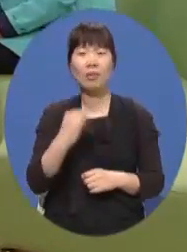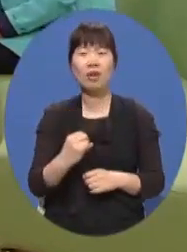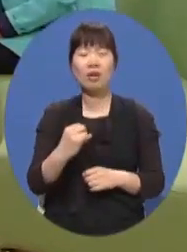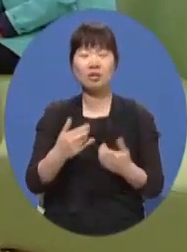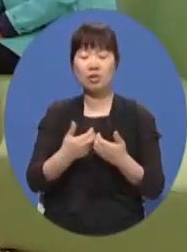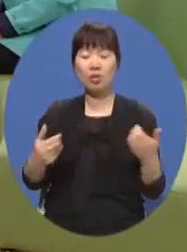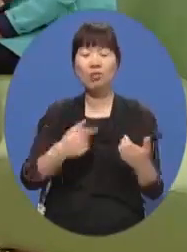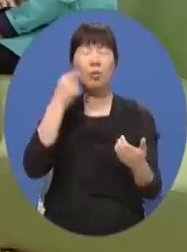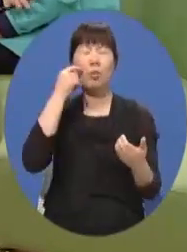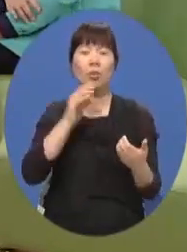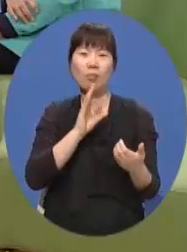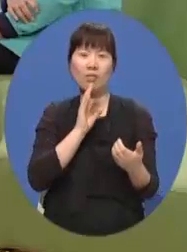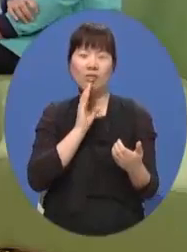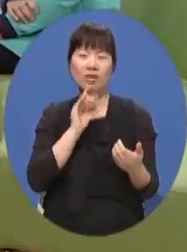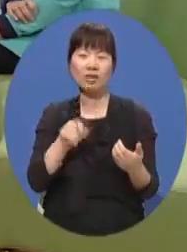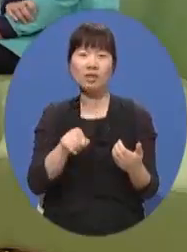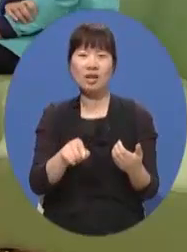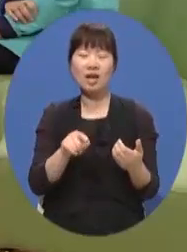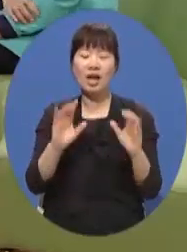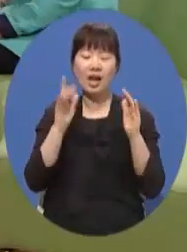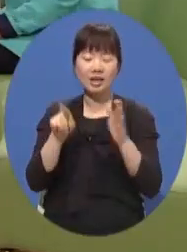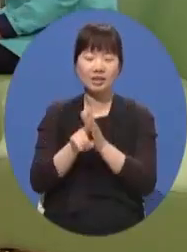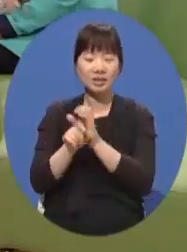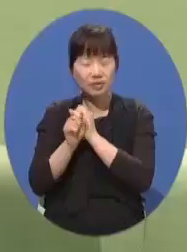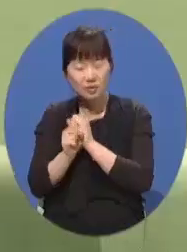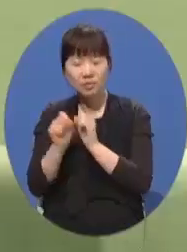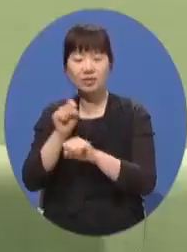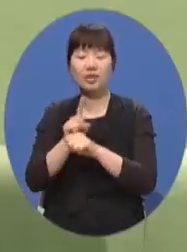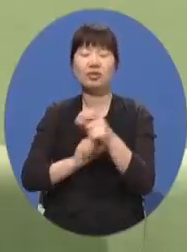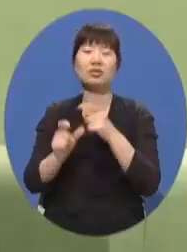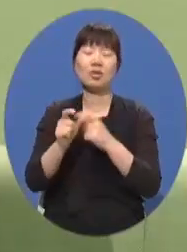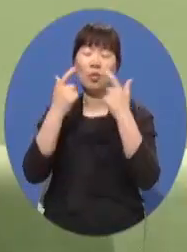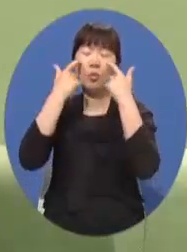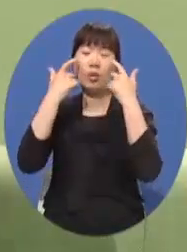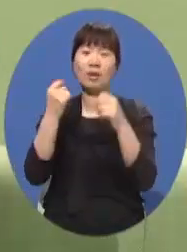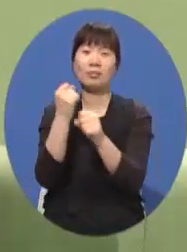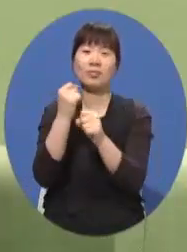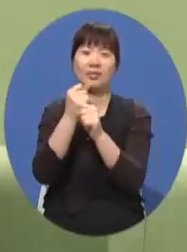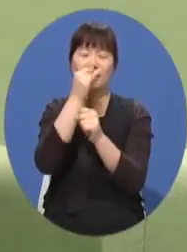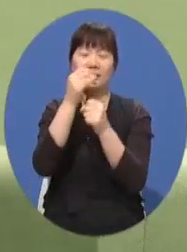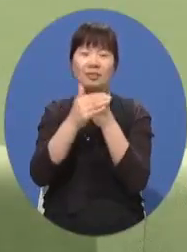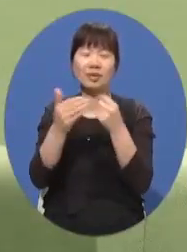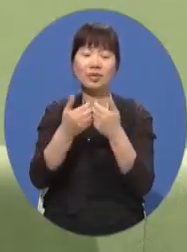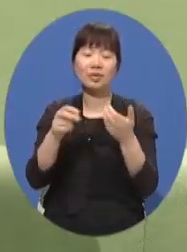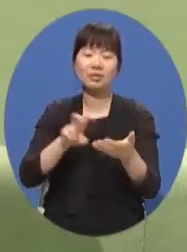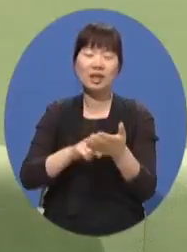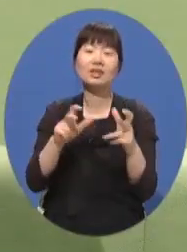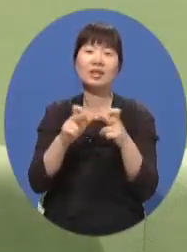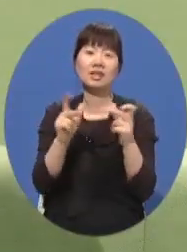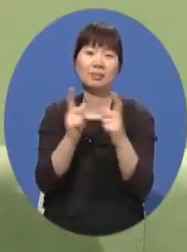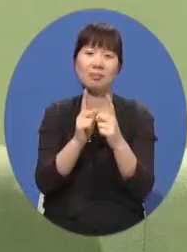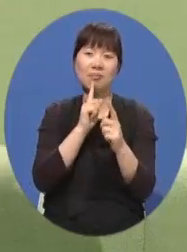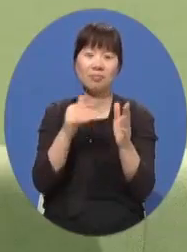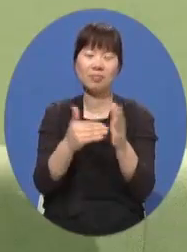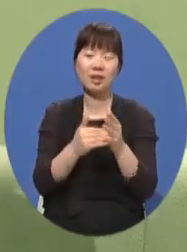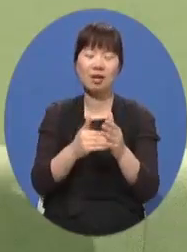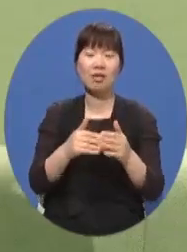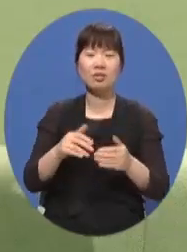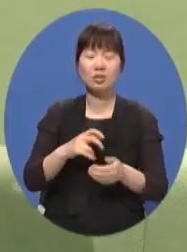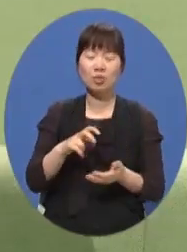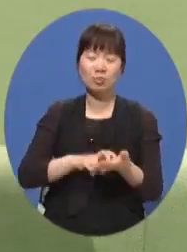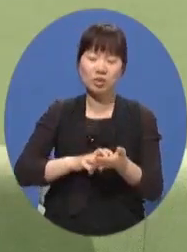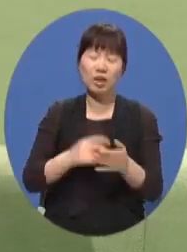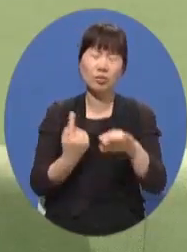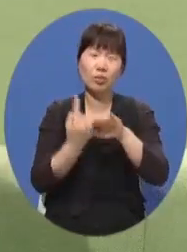못 떨어지는 경우, 이런 경우에도 아이의 의존성을 더욱더 조장시켜서 네. 이제 분리불안 장애가 되고요. 또 불안도가 높은